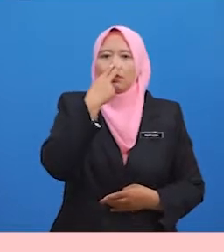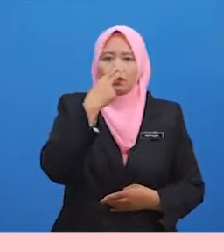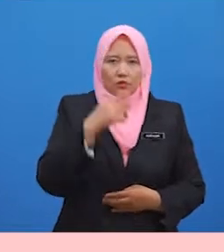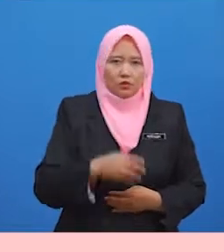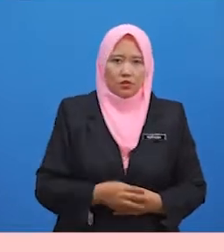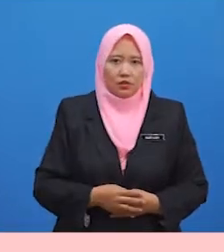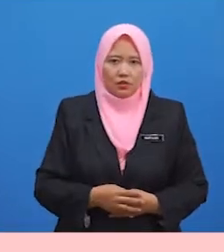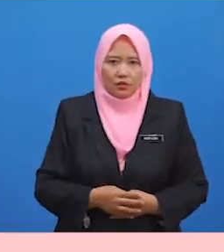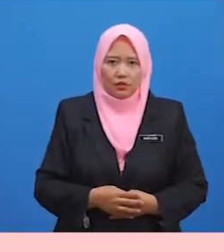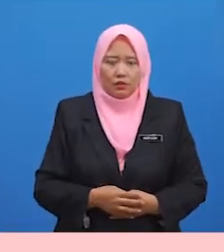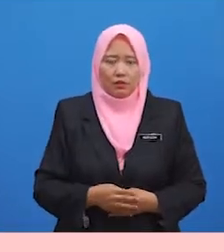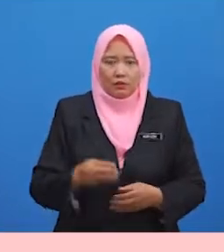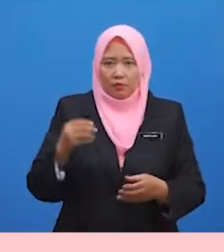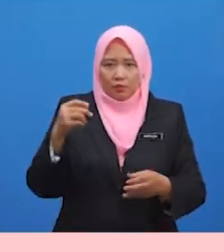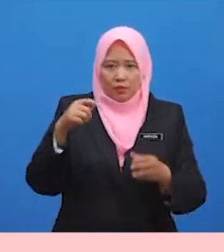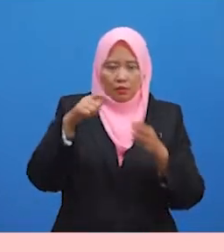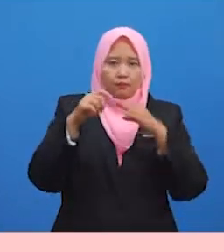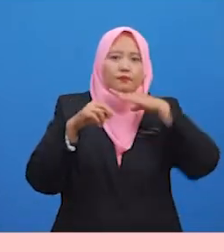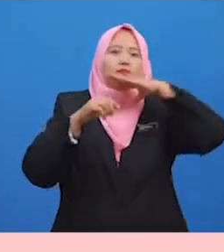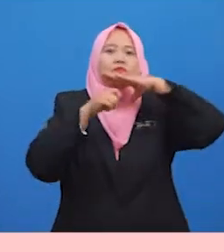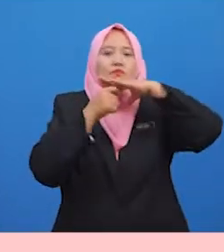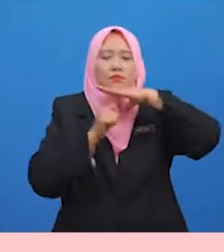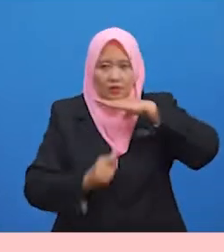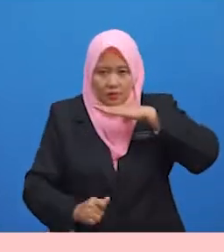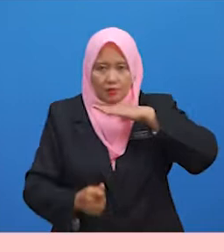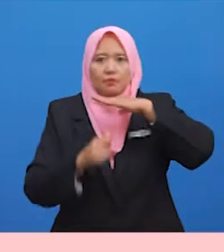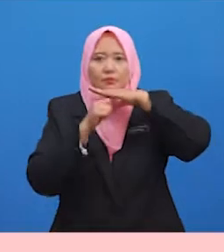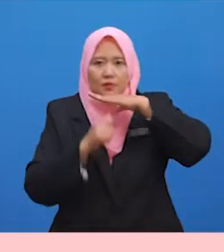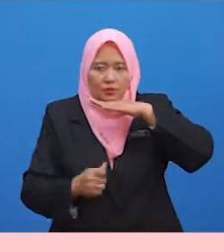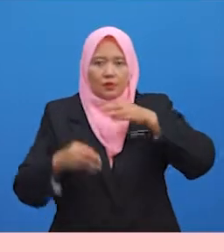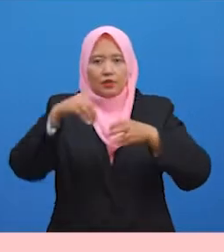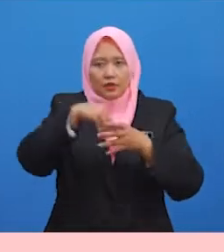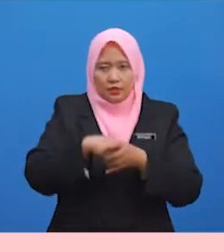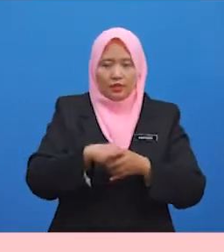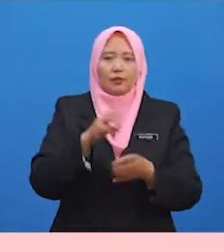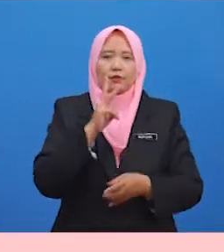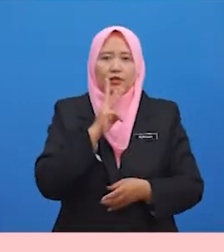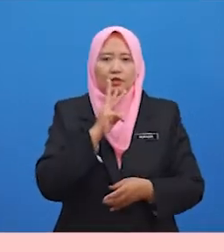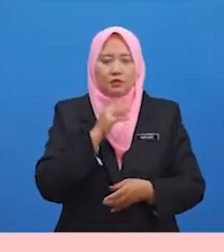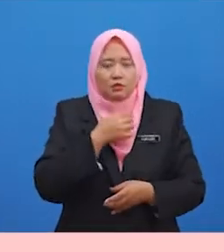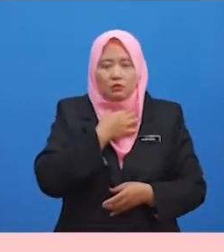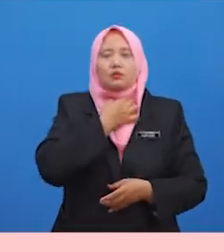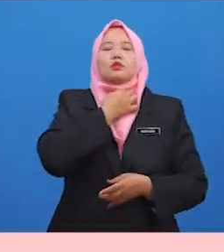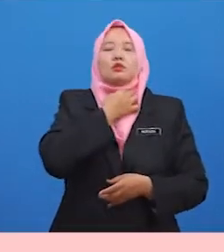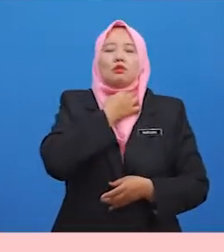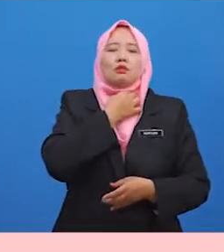pernafasan akibat tenggelam di dalam air atau tercekik yang boleh menyebabkan atlet tidak sedarkan